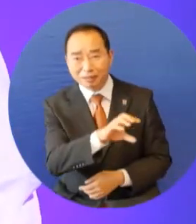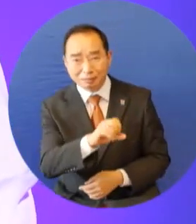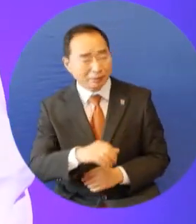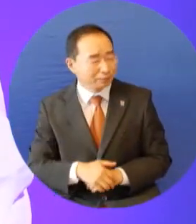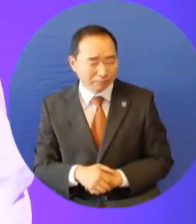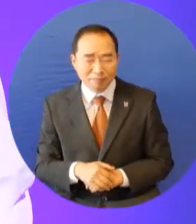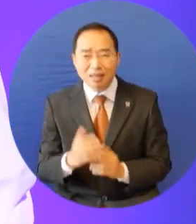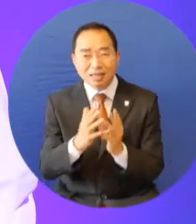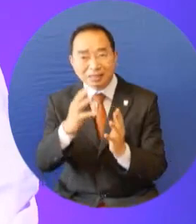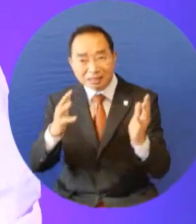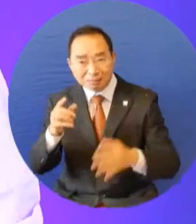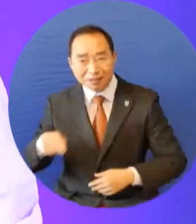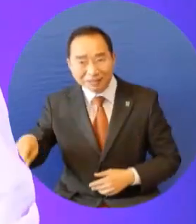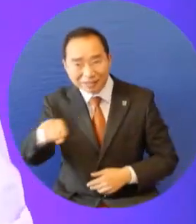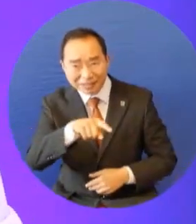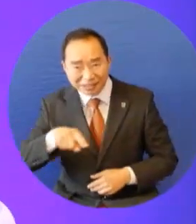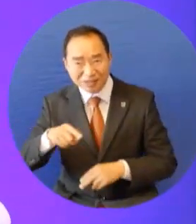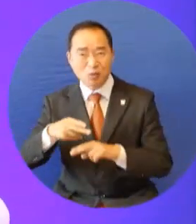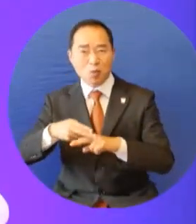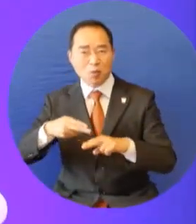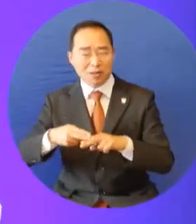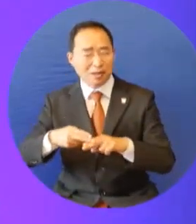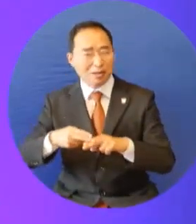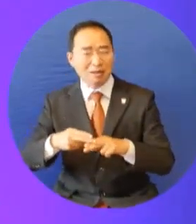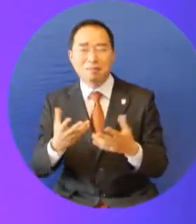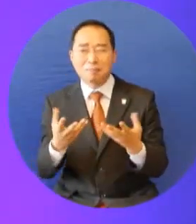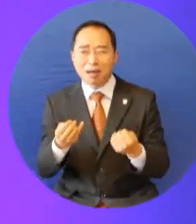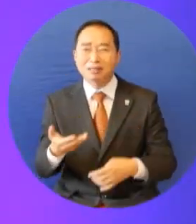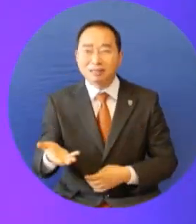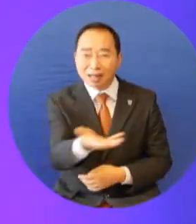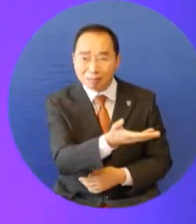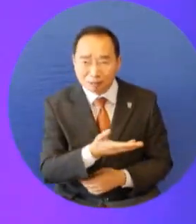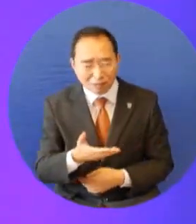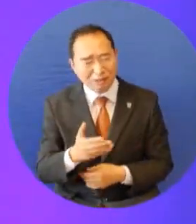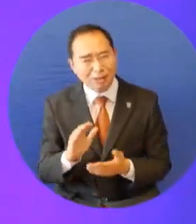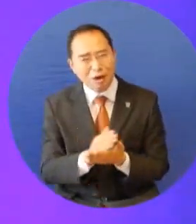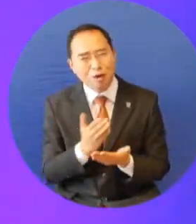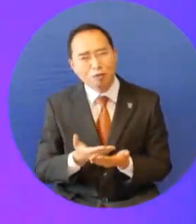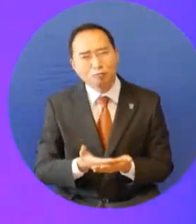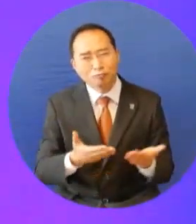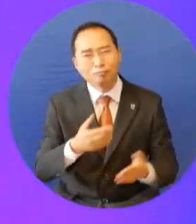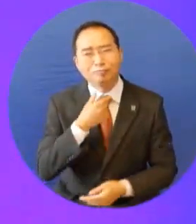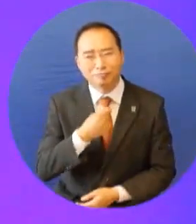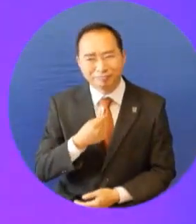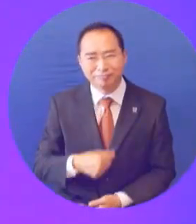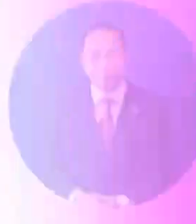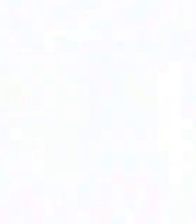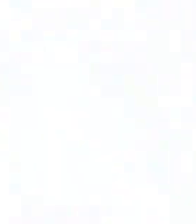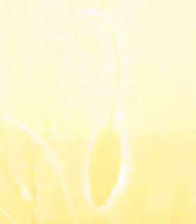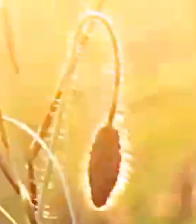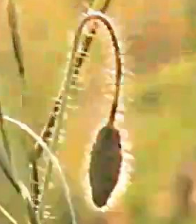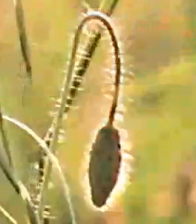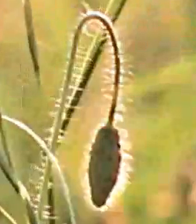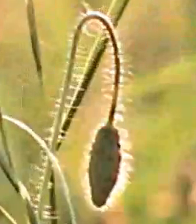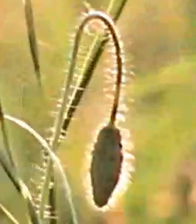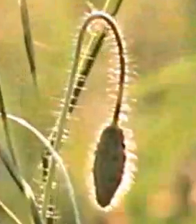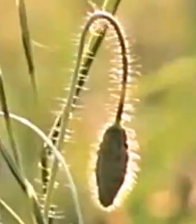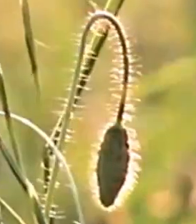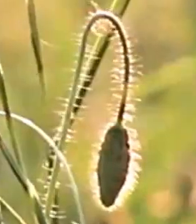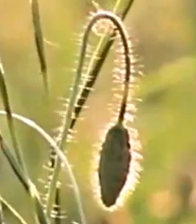이 들풀로 만든 이 요리들을 그 많은 사람들과 더 광범위하게 나눴으면 좋겠다.